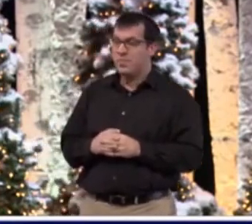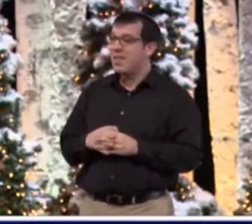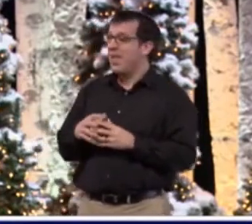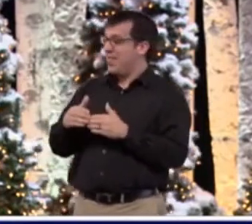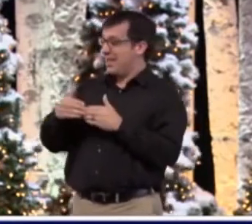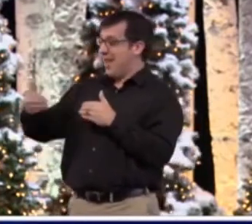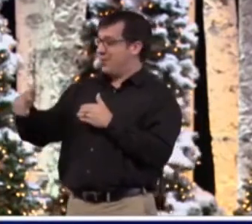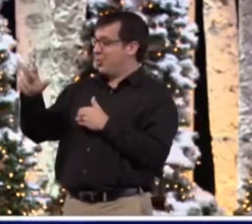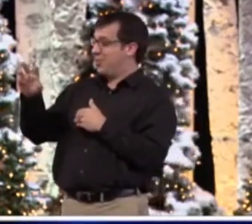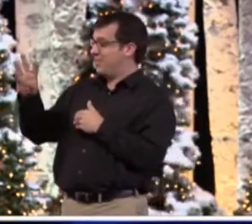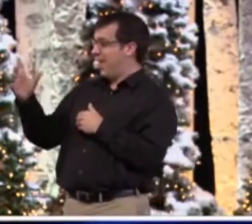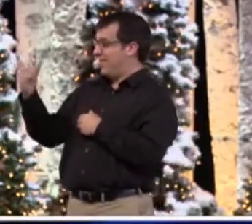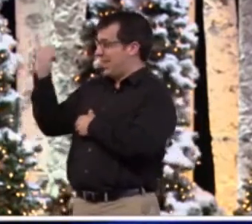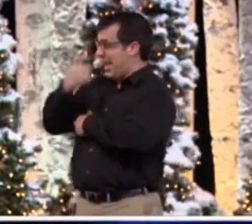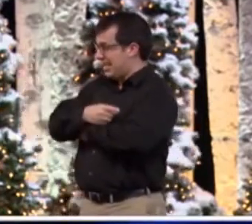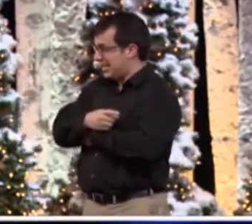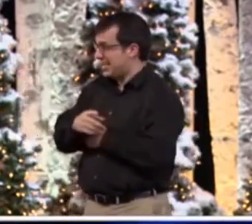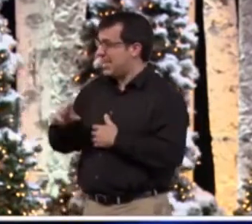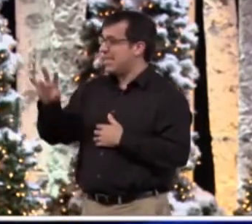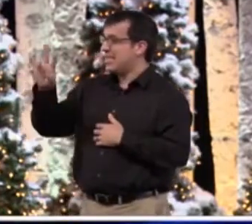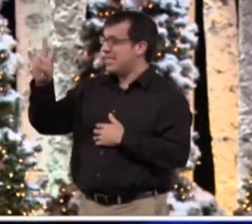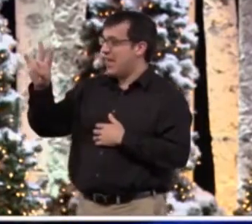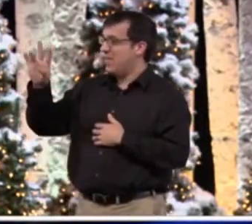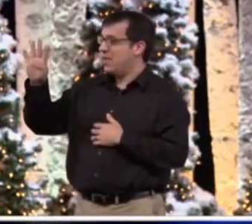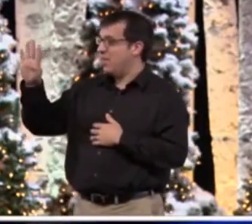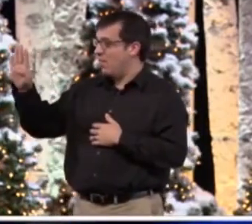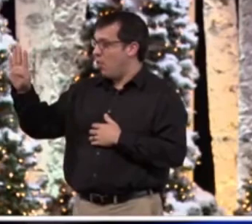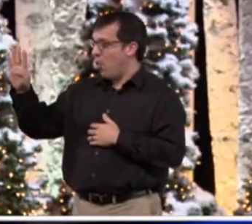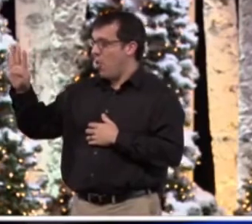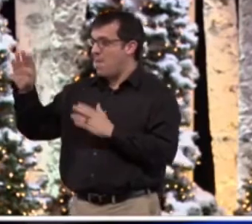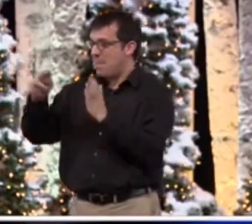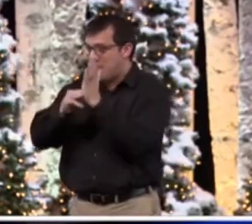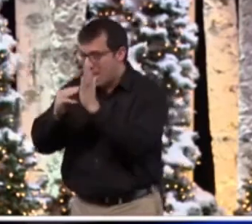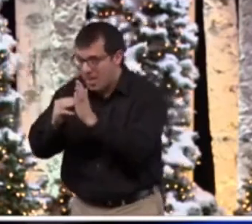आगामी 365 दिनहरूमा संसारभरि